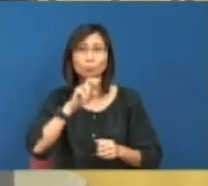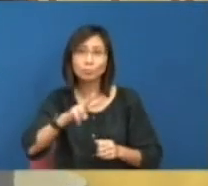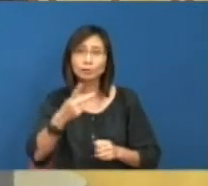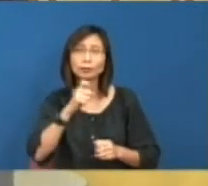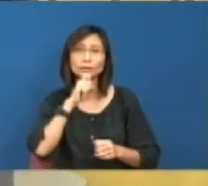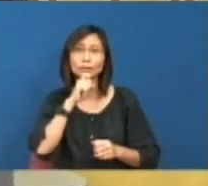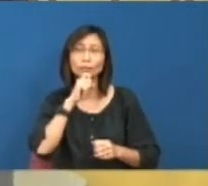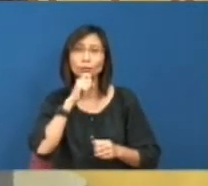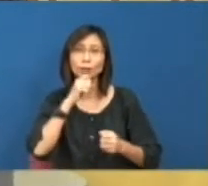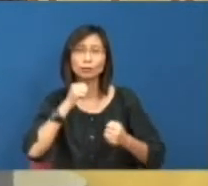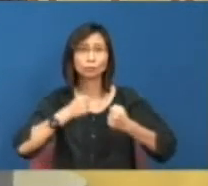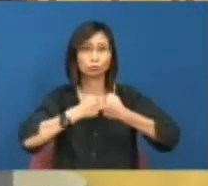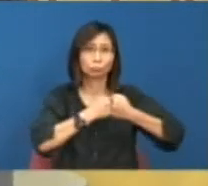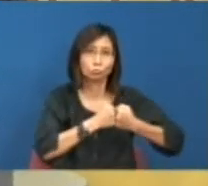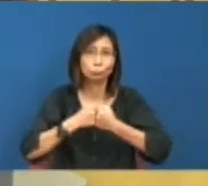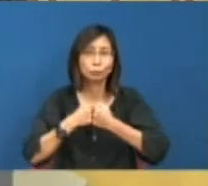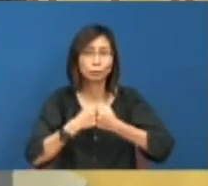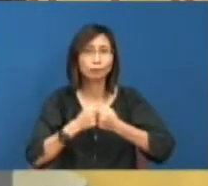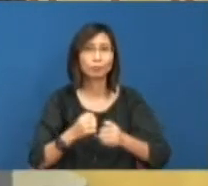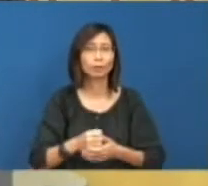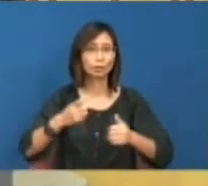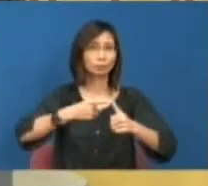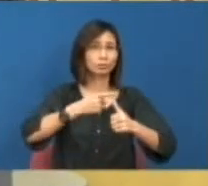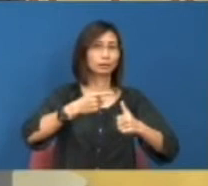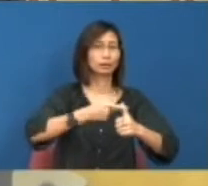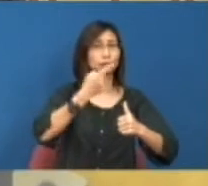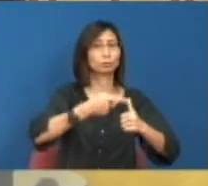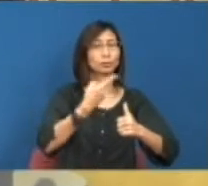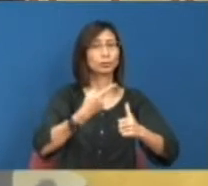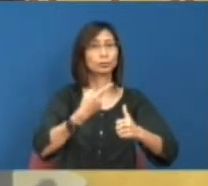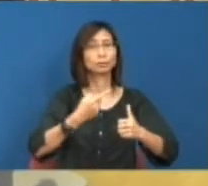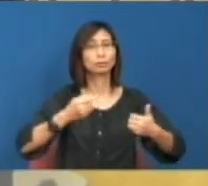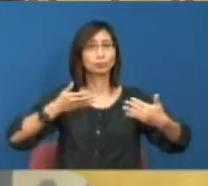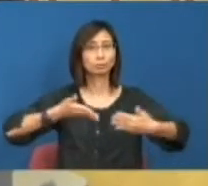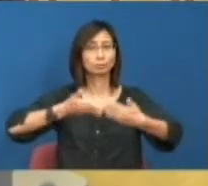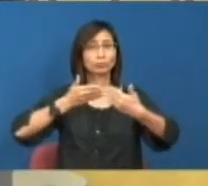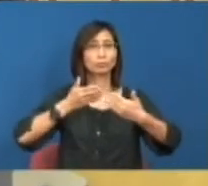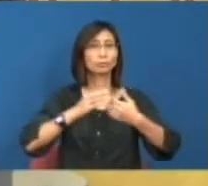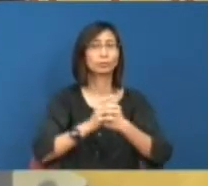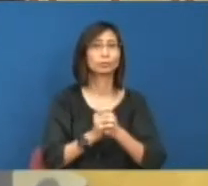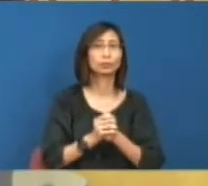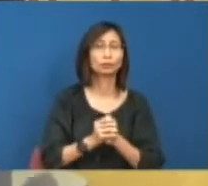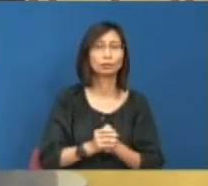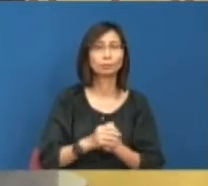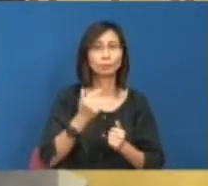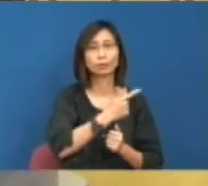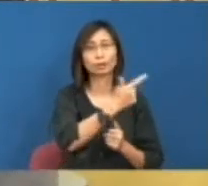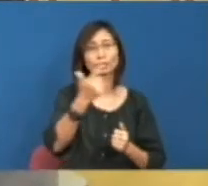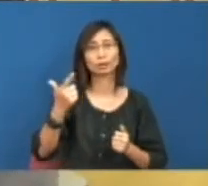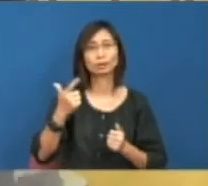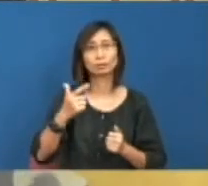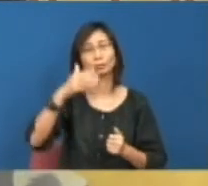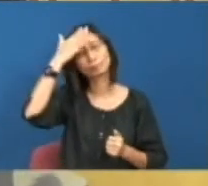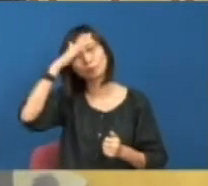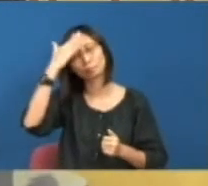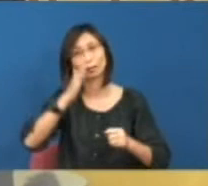衝突。呢啲衝突之間，首先就係表現緊大家對社會嘅認識同埋想像。